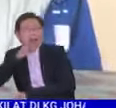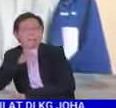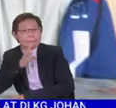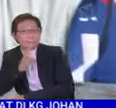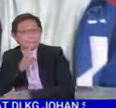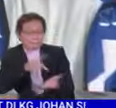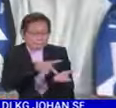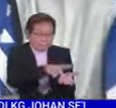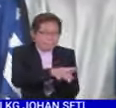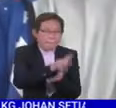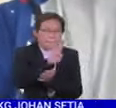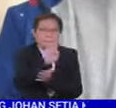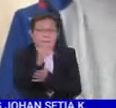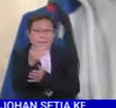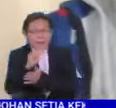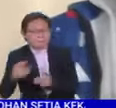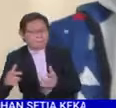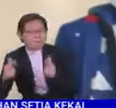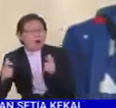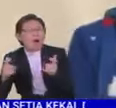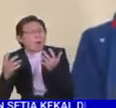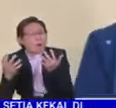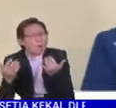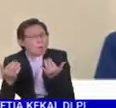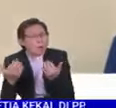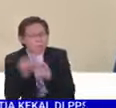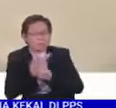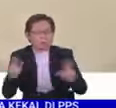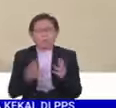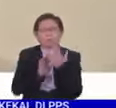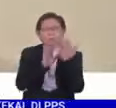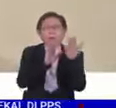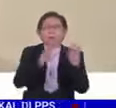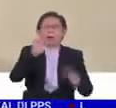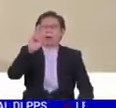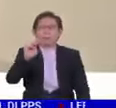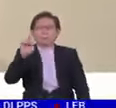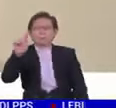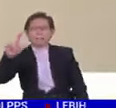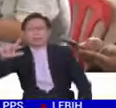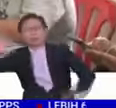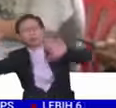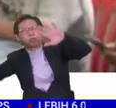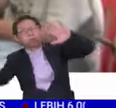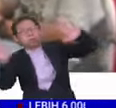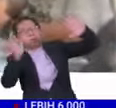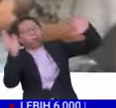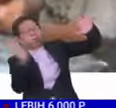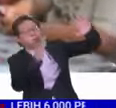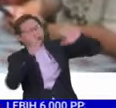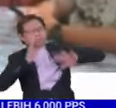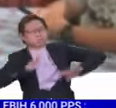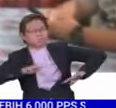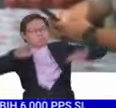berkata, bayaran BKM disegera sebagai persediaan menghadapi monsun timur laut.